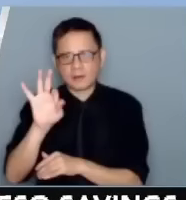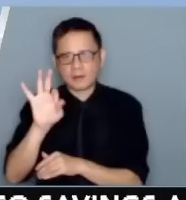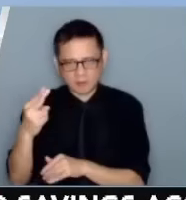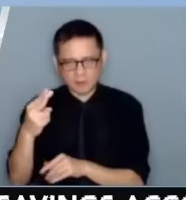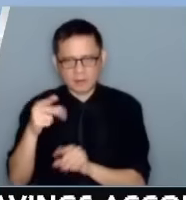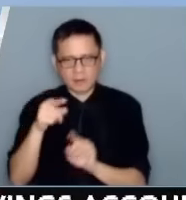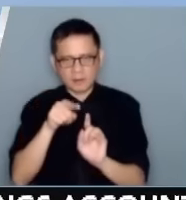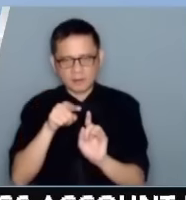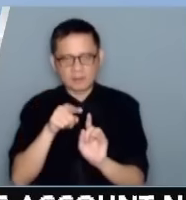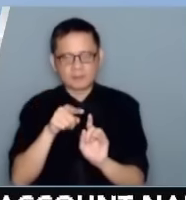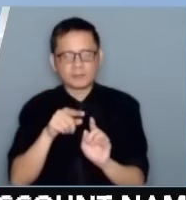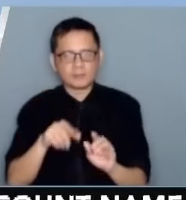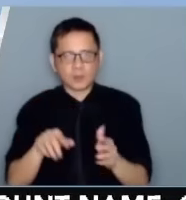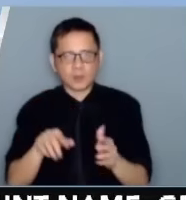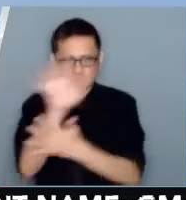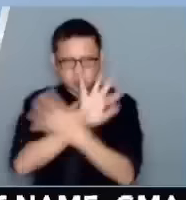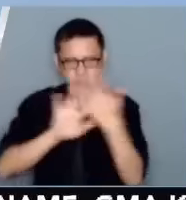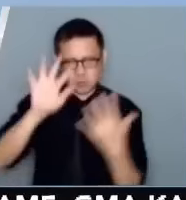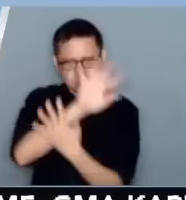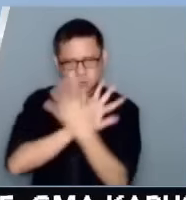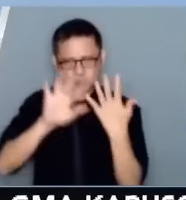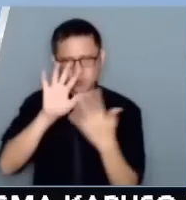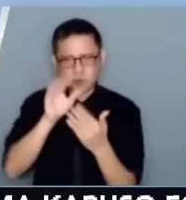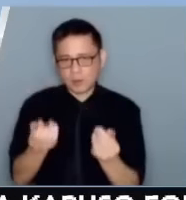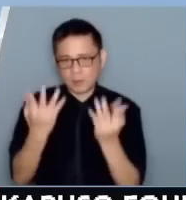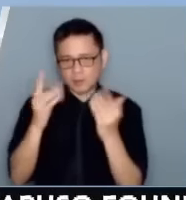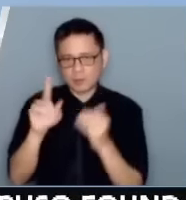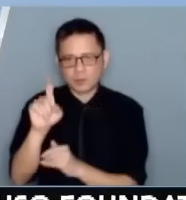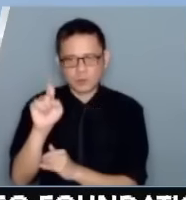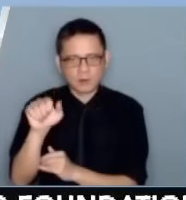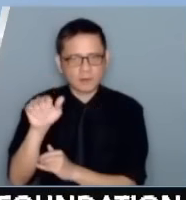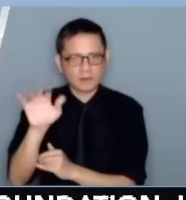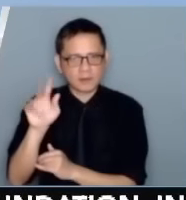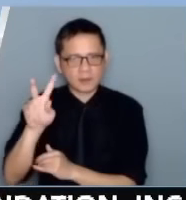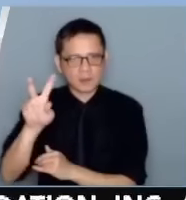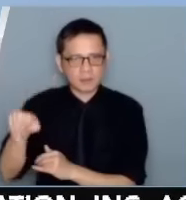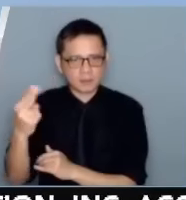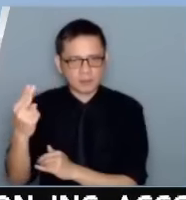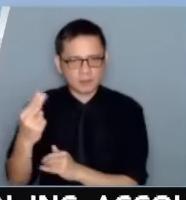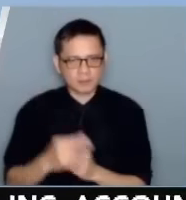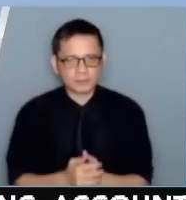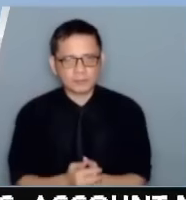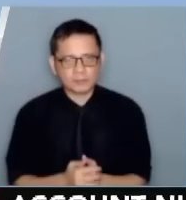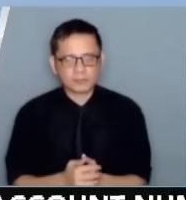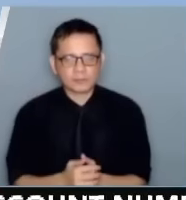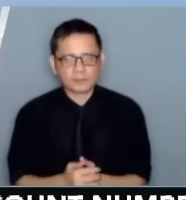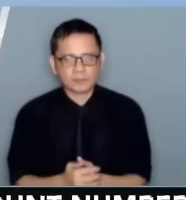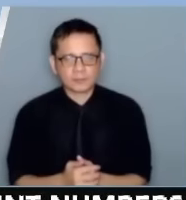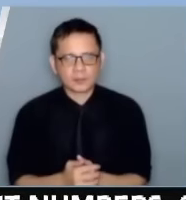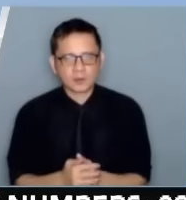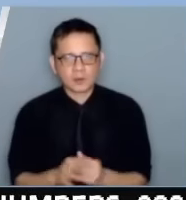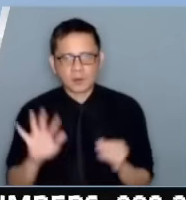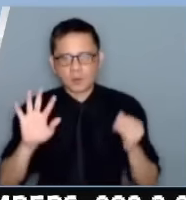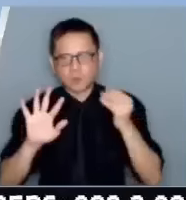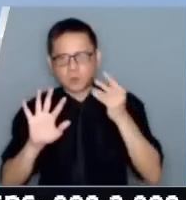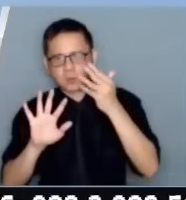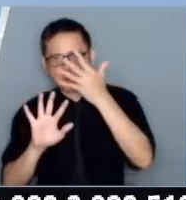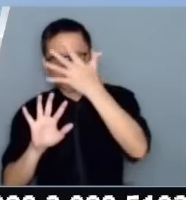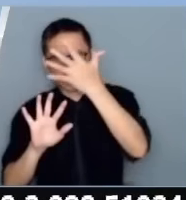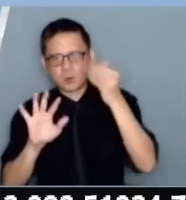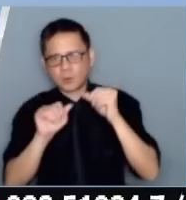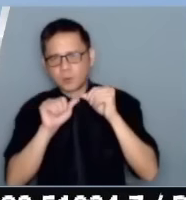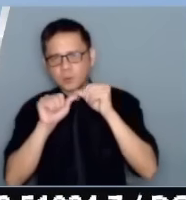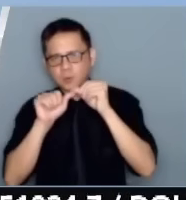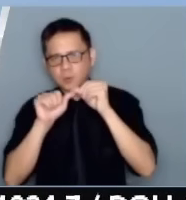at yung pagbugso ng hangin aabot hanggang 115 km per hour sa kasal kwent kumikilos sa direksyong West Northwest sa bilis naman na